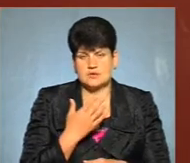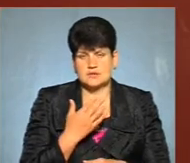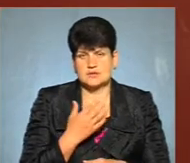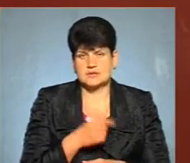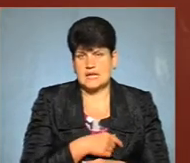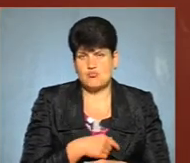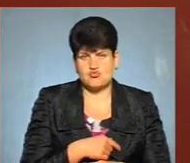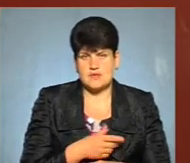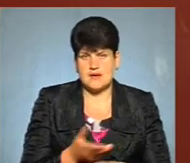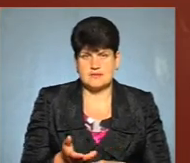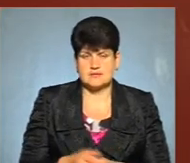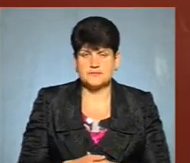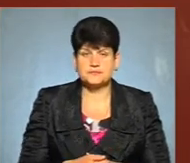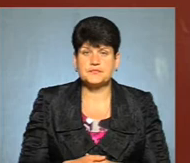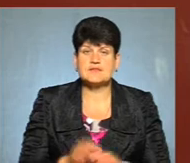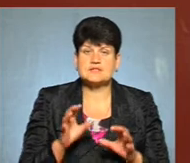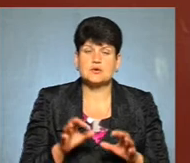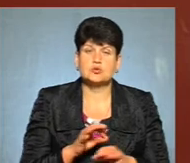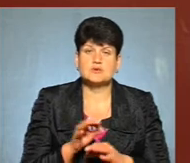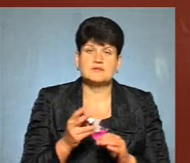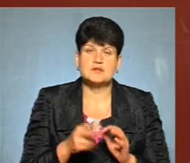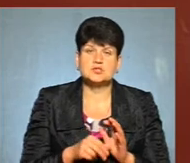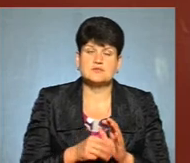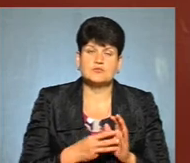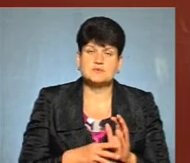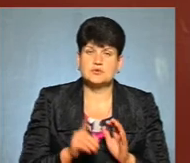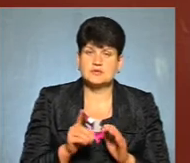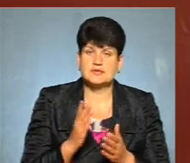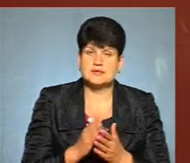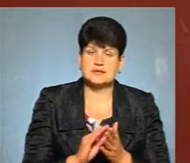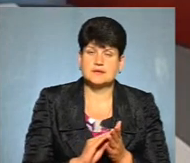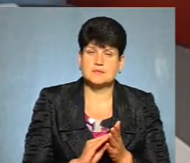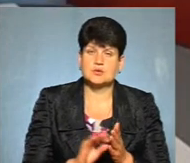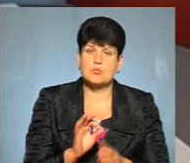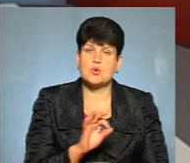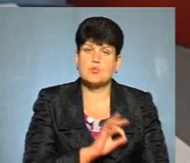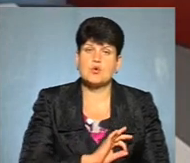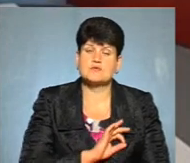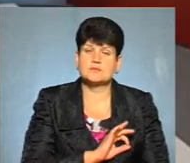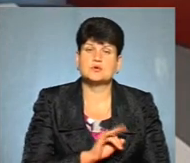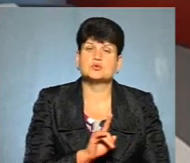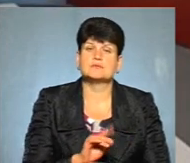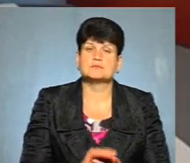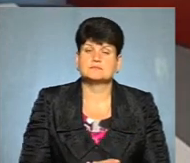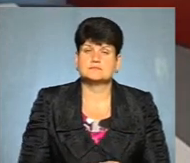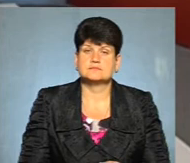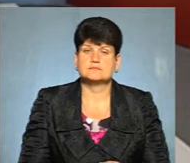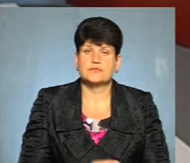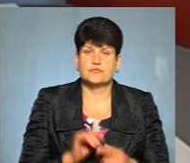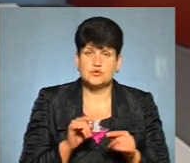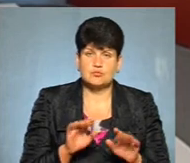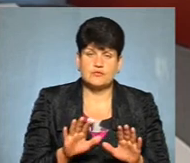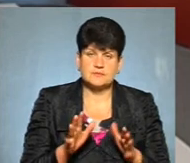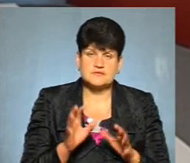країни. У законопроєкті 2681 йдеться також і про профспілки. Що саме? В даному випадку в